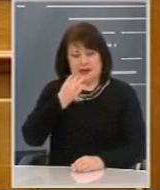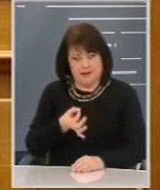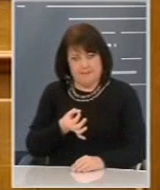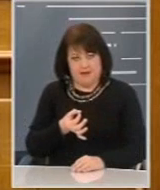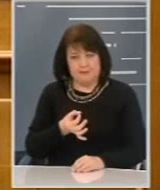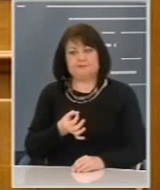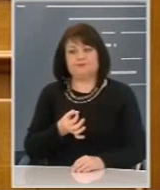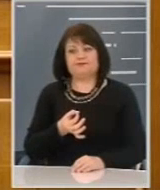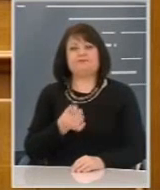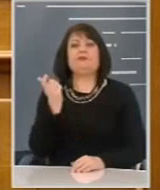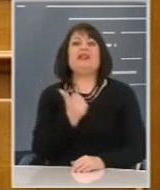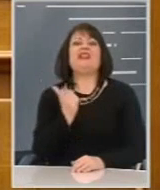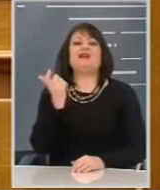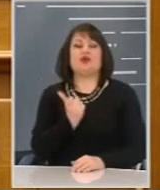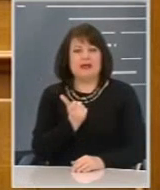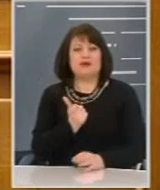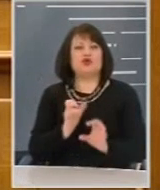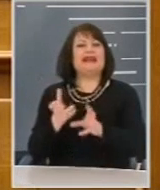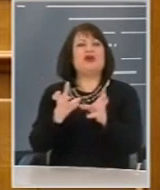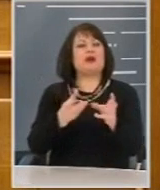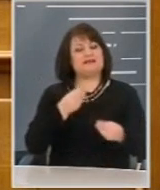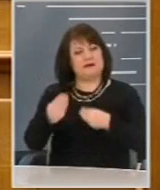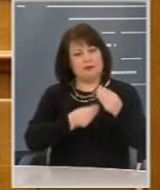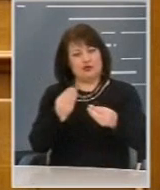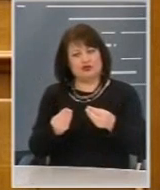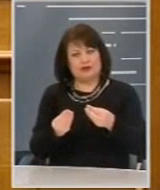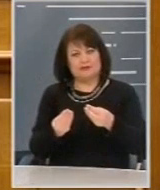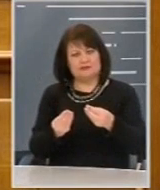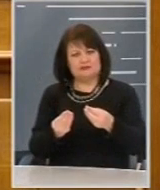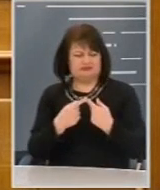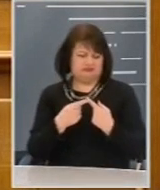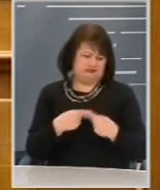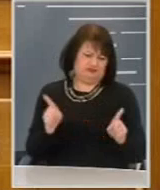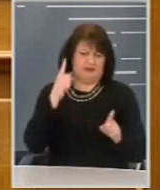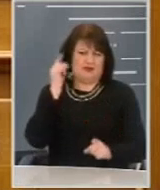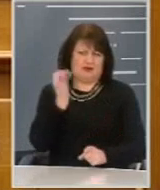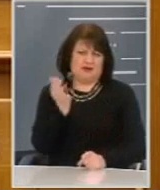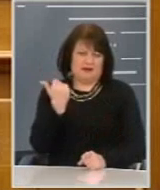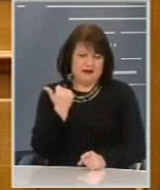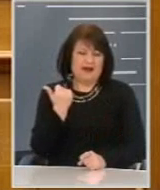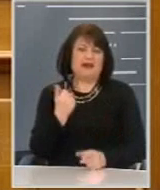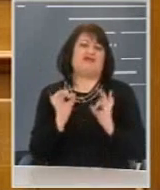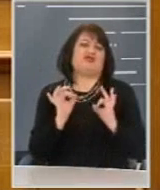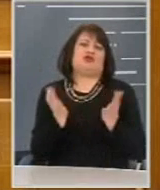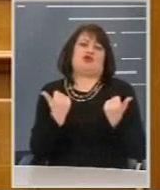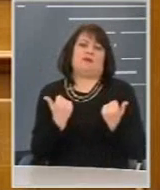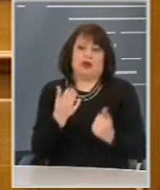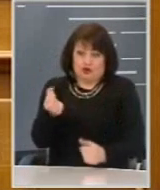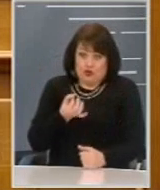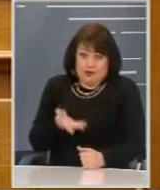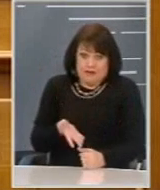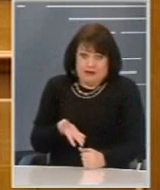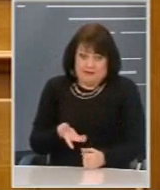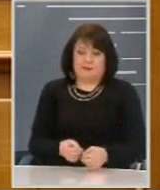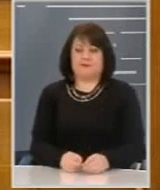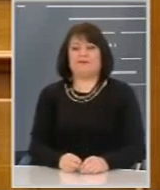όμως είναι ότι ο δανεισμός που έγινε σε μέσα ενημέρωσης ήταν ακρότατος, πέραν κάθε λογικής και όχι φυσιολογικός. Σήμερα η Νέα